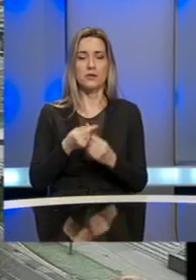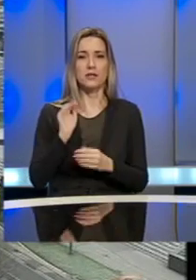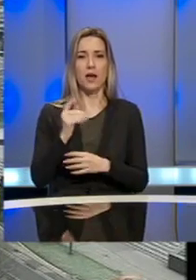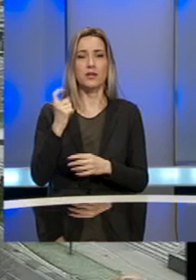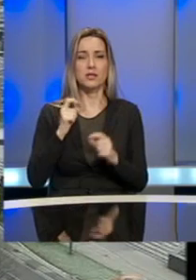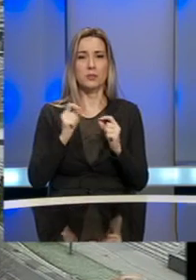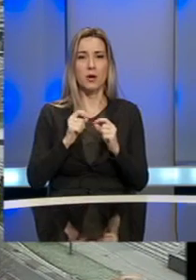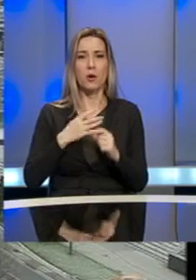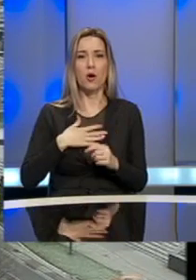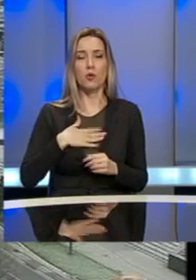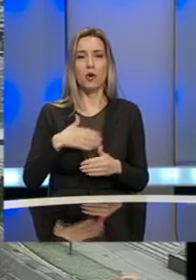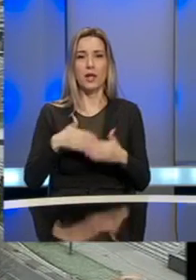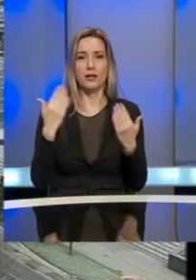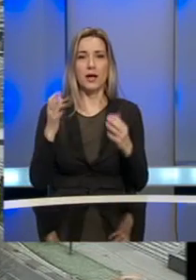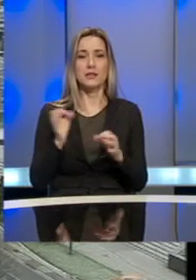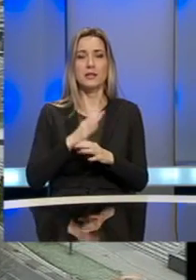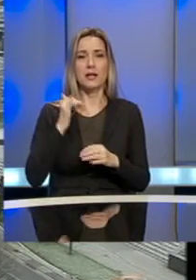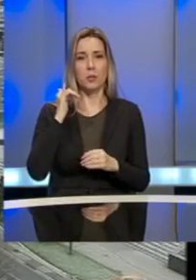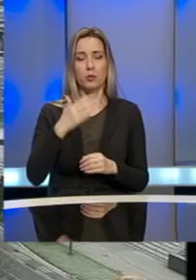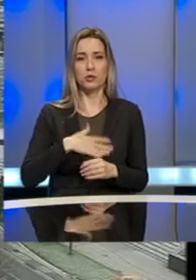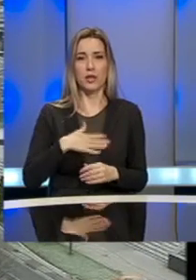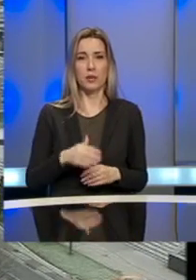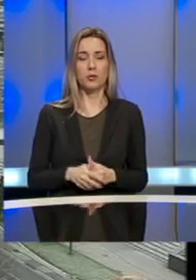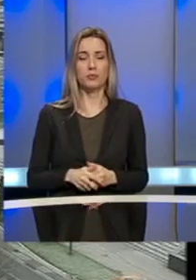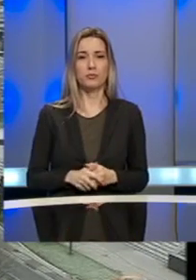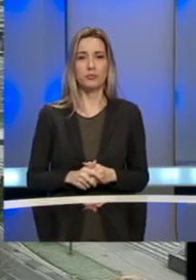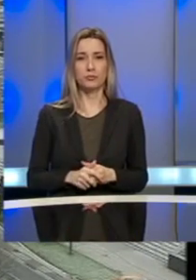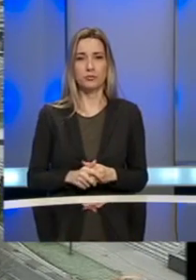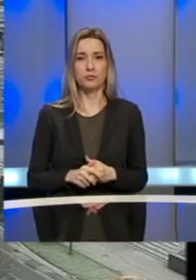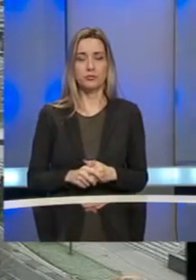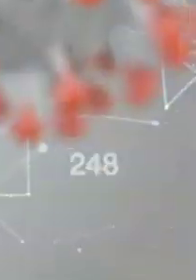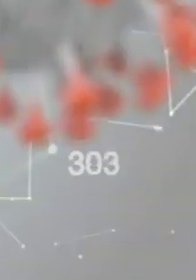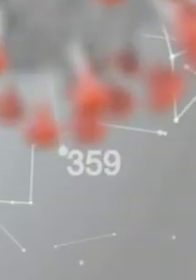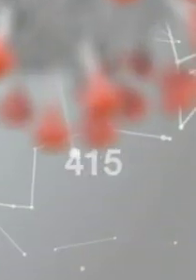iz Bihamka. Ugodan dan i sretan vam put želimo.